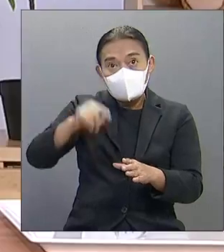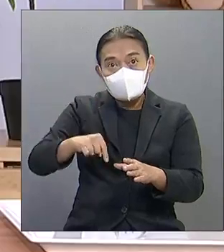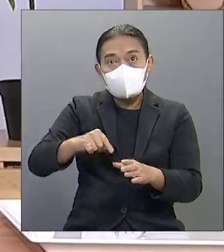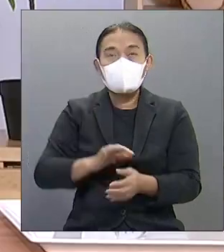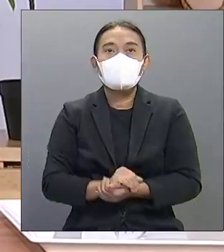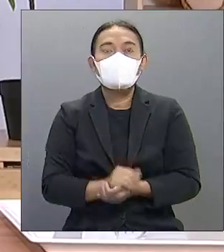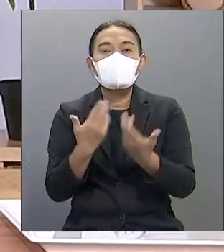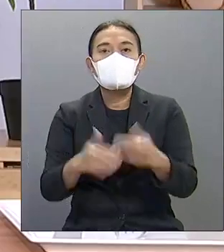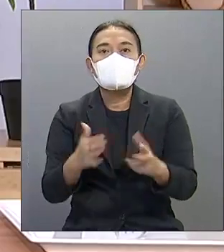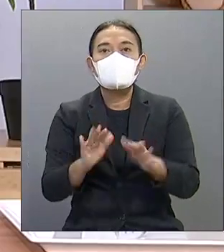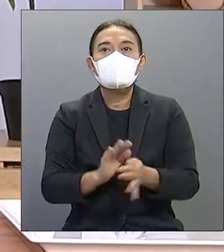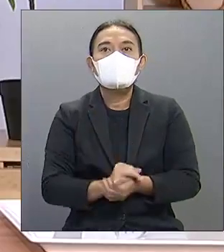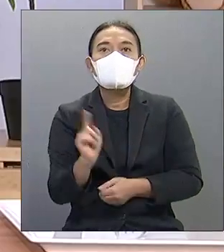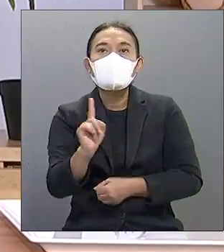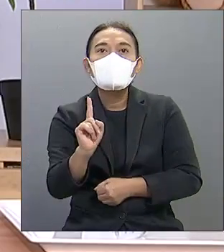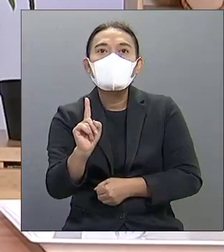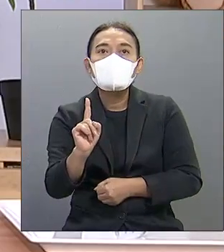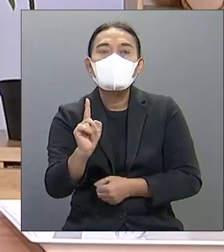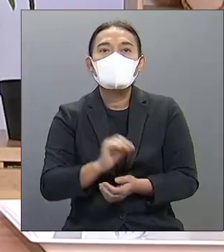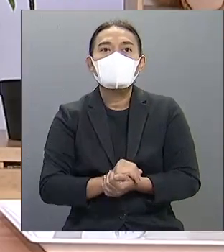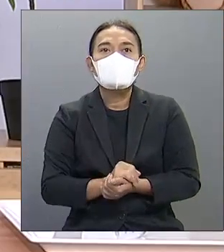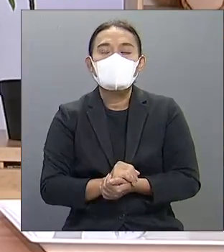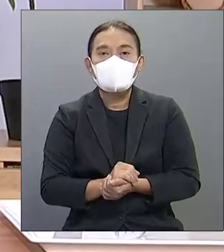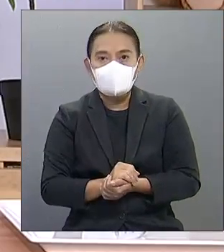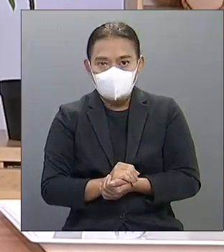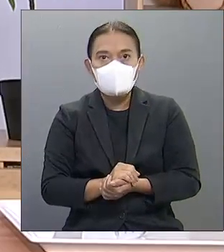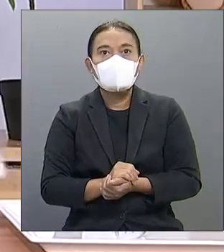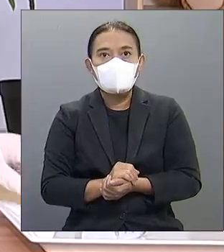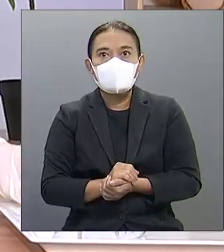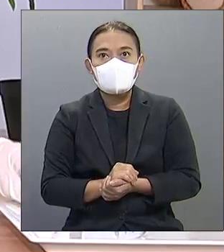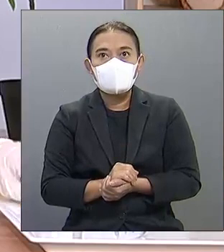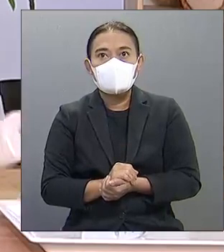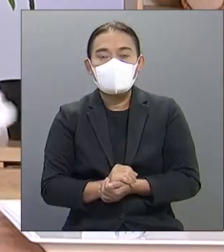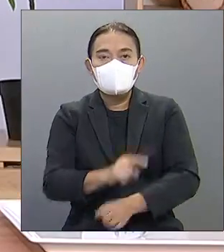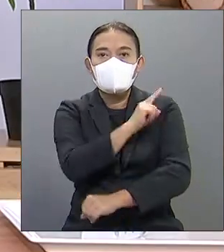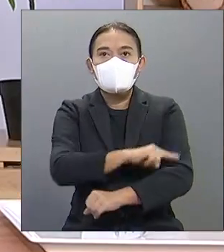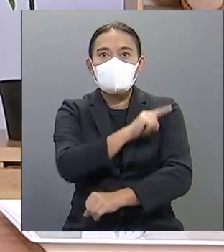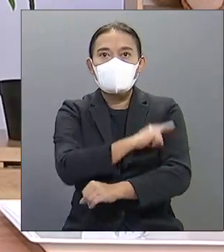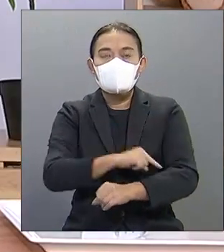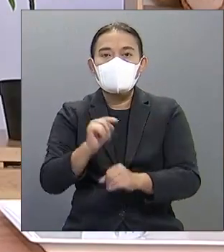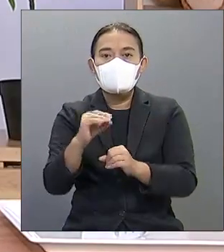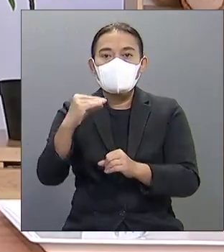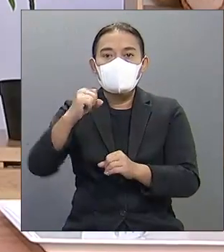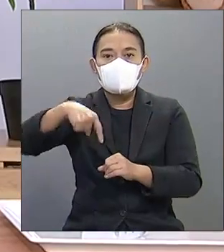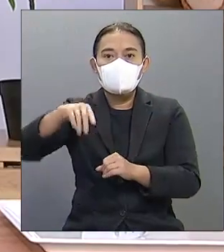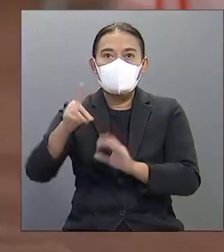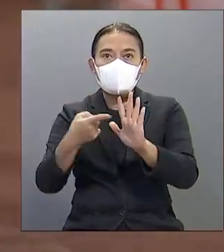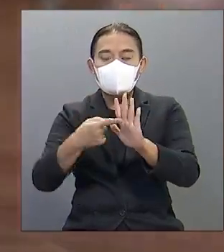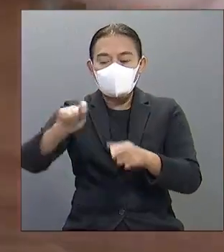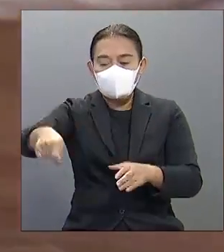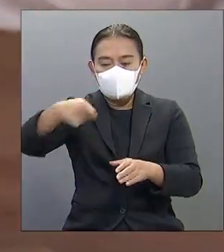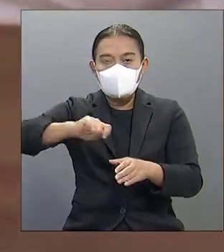ต่อไปนะคะเดี๋ยวเราก็จะเติมตัวช่วยในการทำความสะอาดนะคะก็คือเบกกิ้งโซดาค่ะจะใช้ทั้งหมด10กรัมนะ